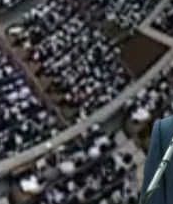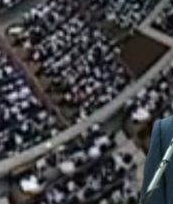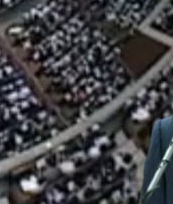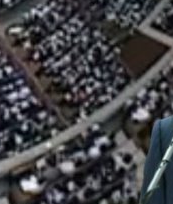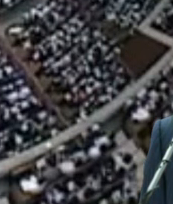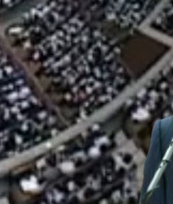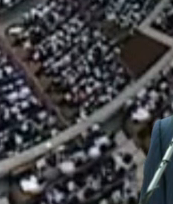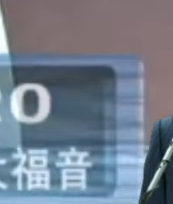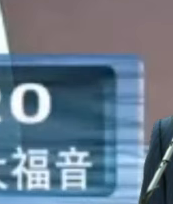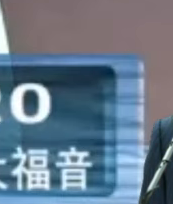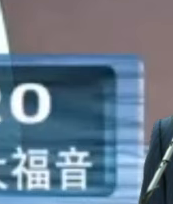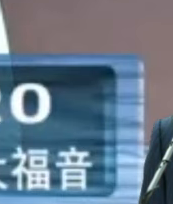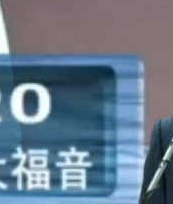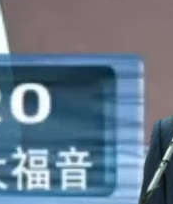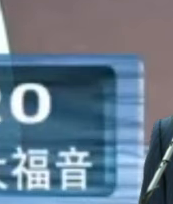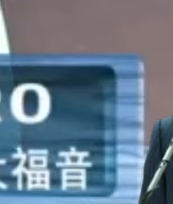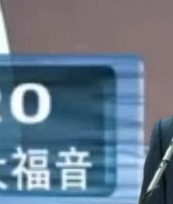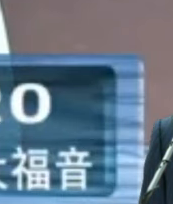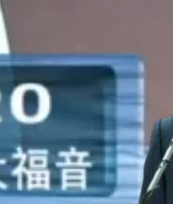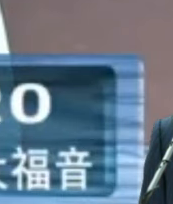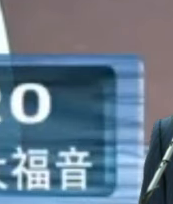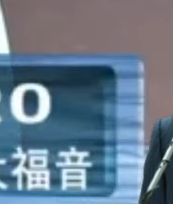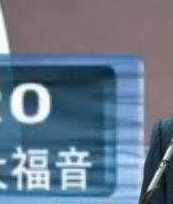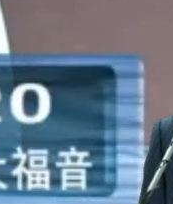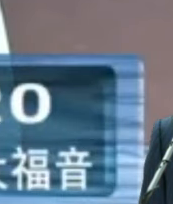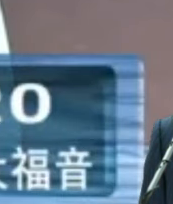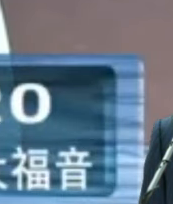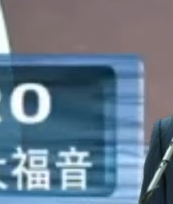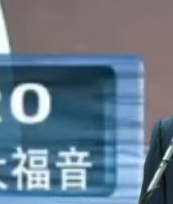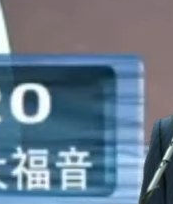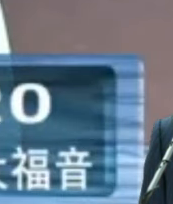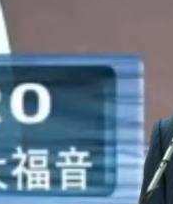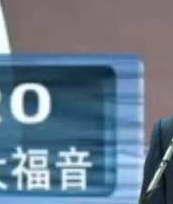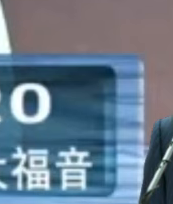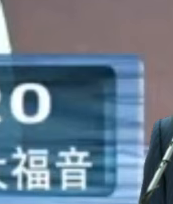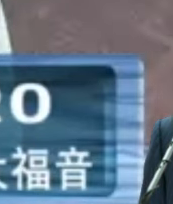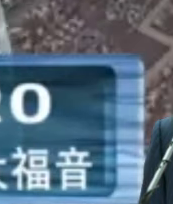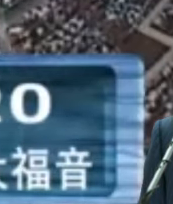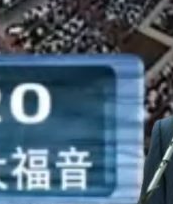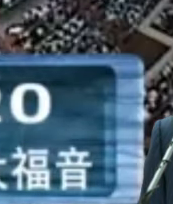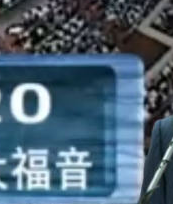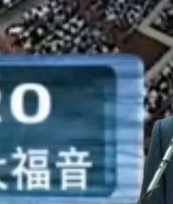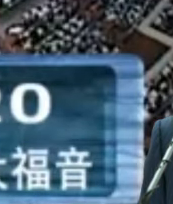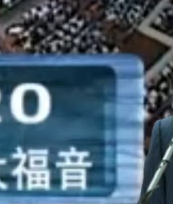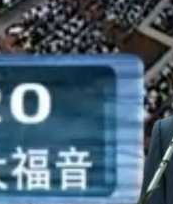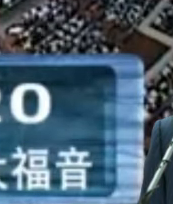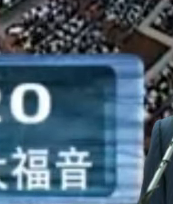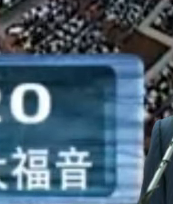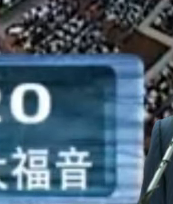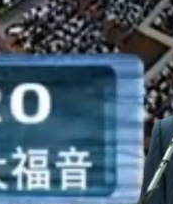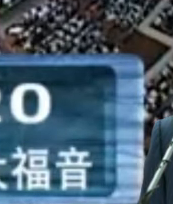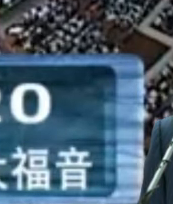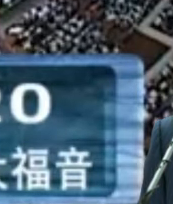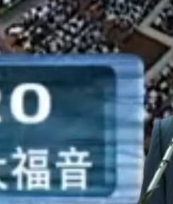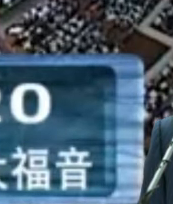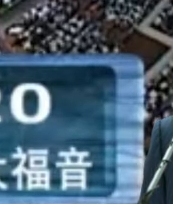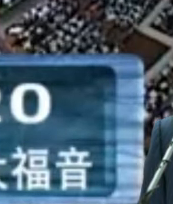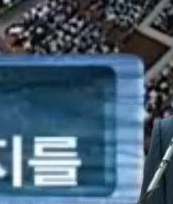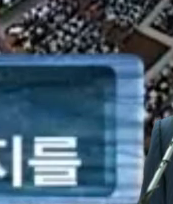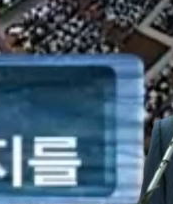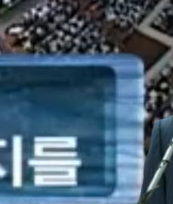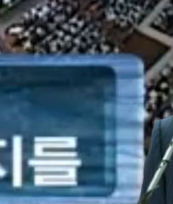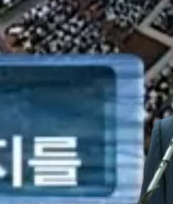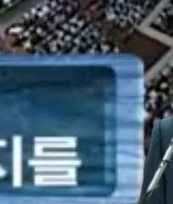오늘 은혜 받으실 말씀은 마태복음 12장 20절 말씀입니다. 마태복음 12장